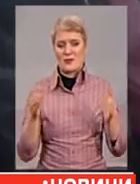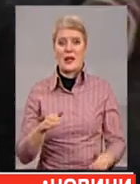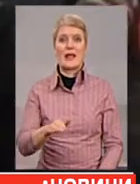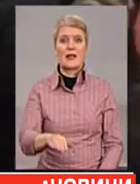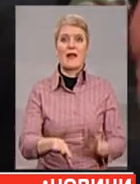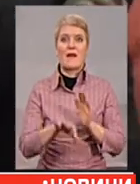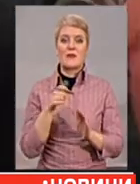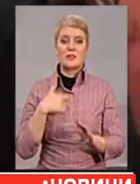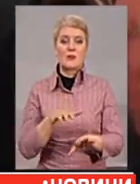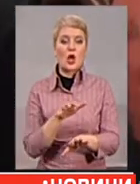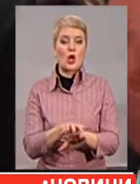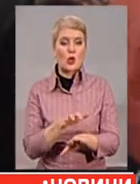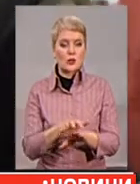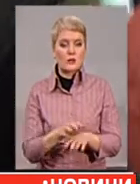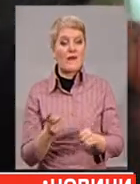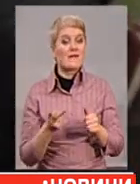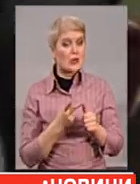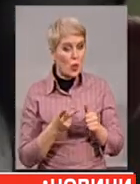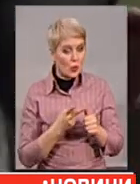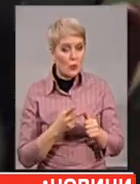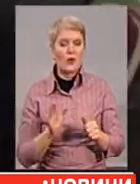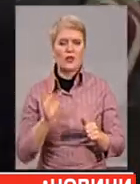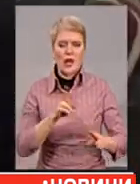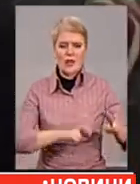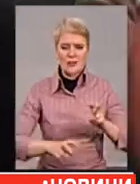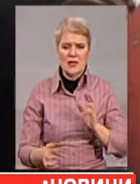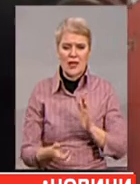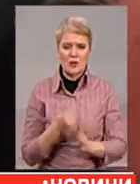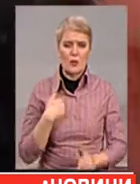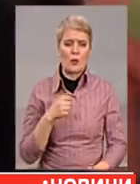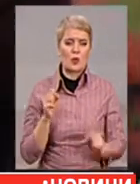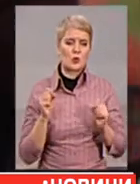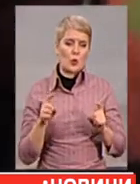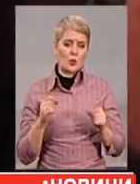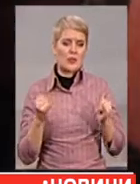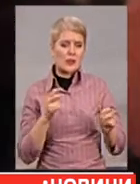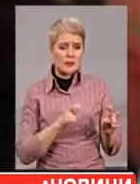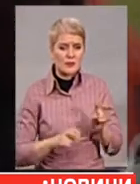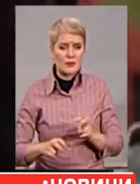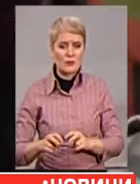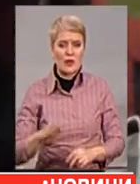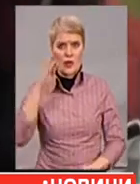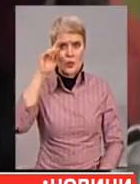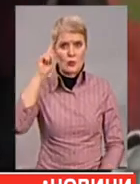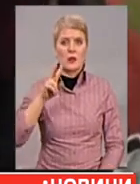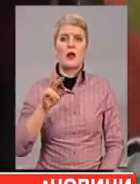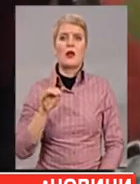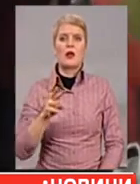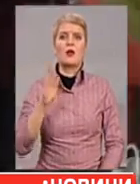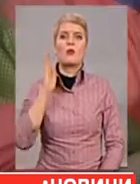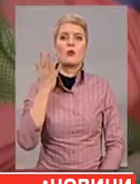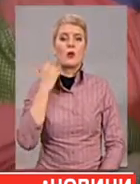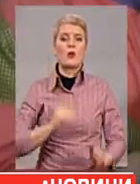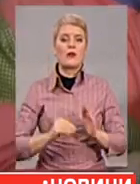кросівки. Ой, треба знайти, зараз знайдемо моє сонечко. Ну-ка, давай посмотрим. Хлопчик уже зараз знає, ким буде, коли